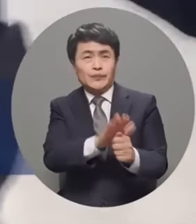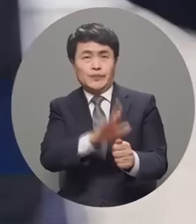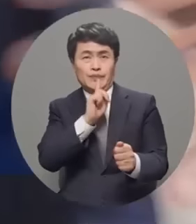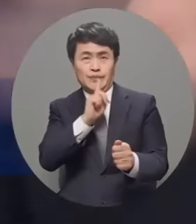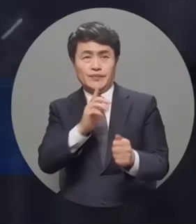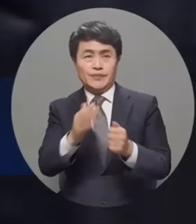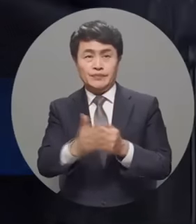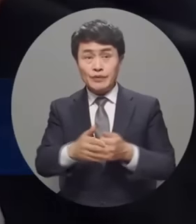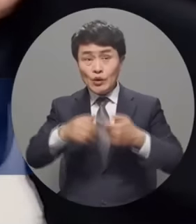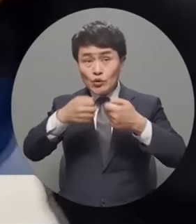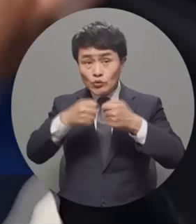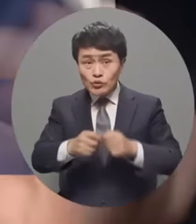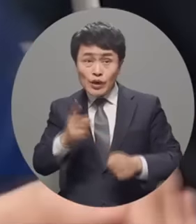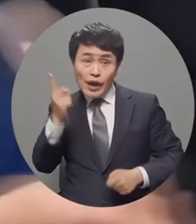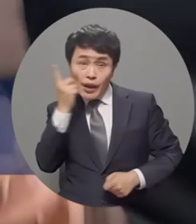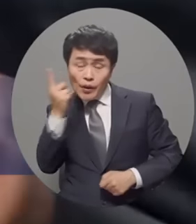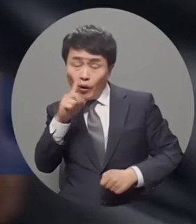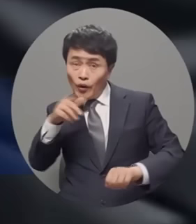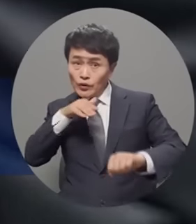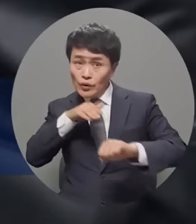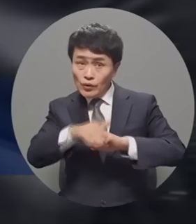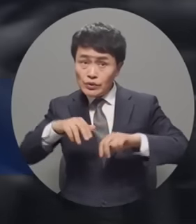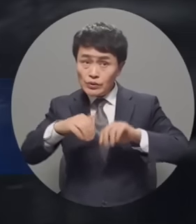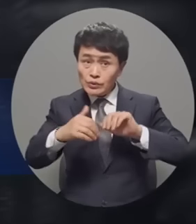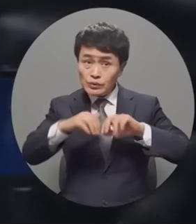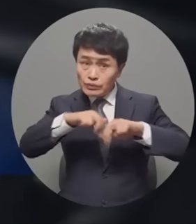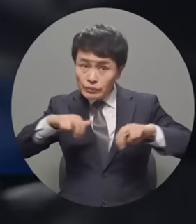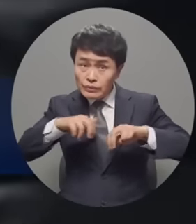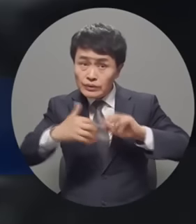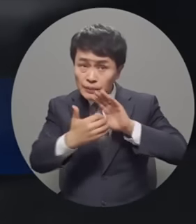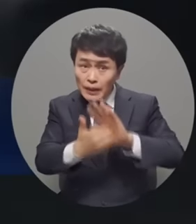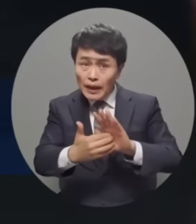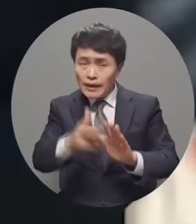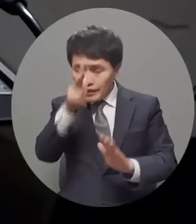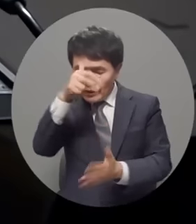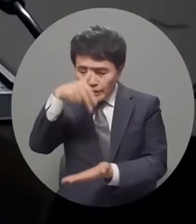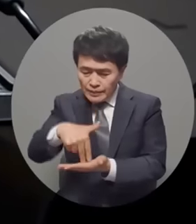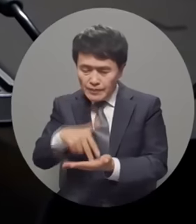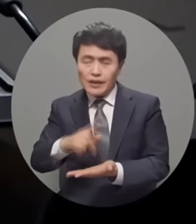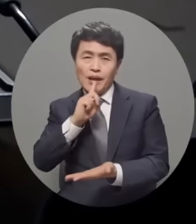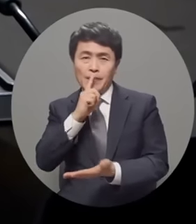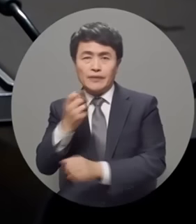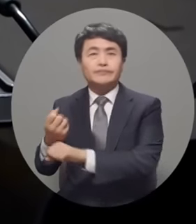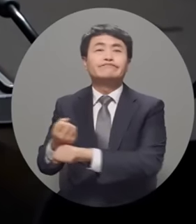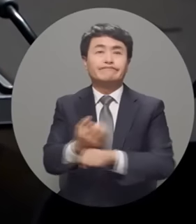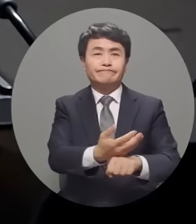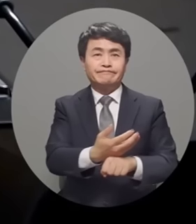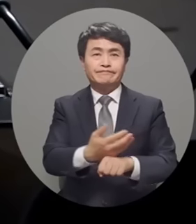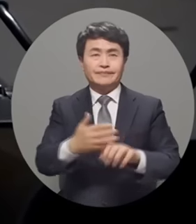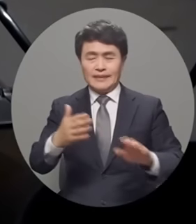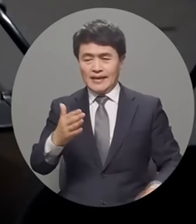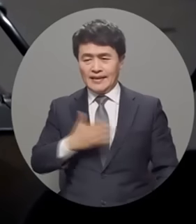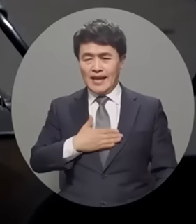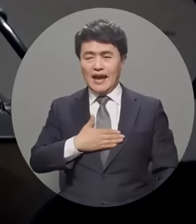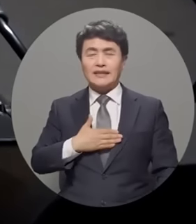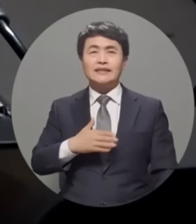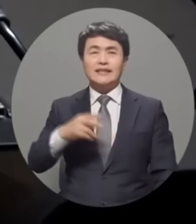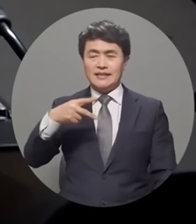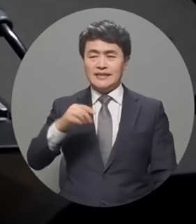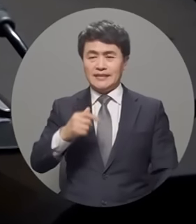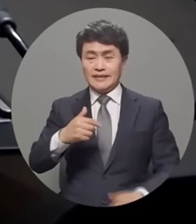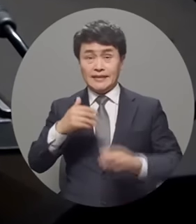구체적으로 핸드폰을 어떻게 해야 되는지 경찰의 입장에서 이야기를 했습니다. MBC 나는 신이다 다큐멘터리 제작진이